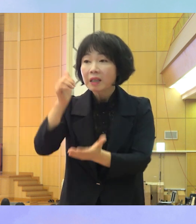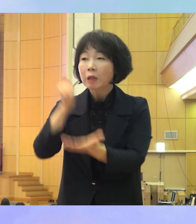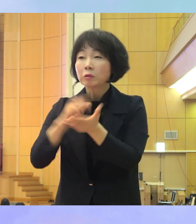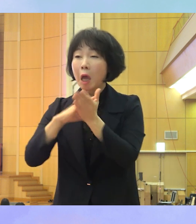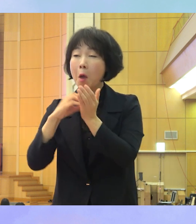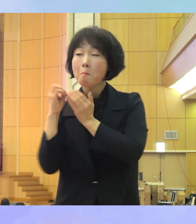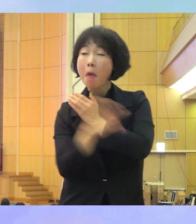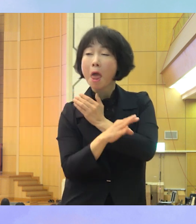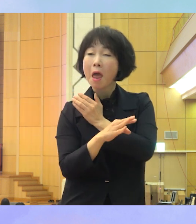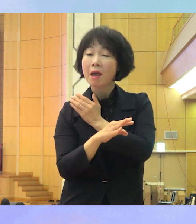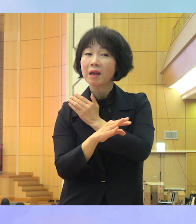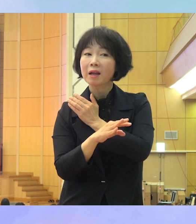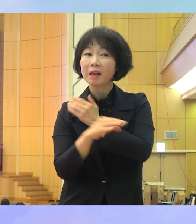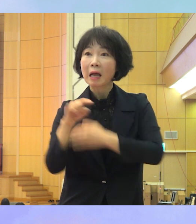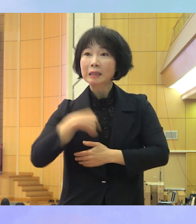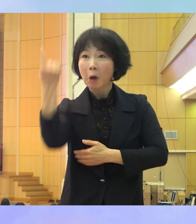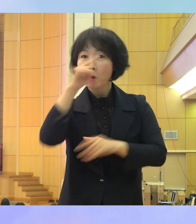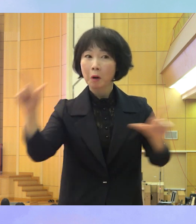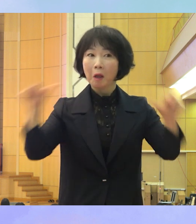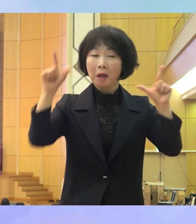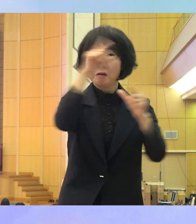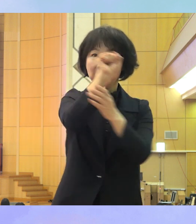약속의 목자를 통해 가지고